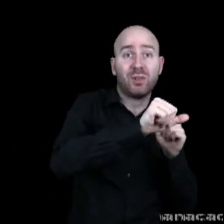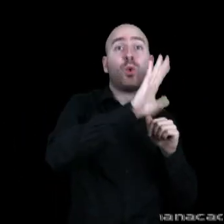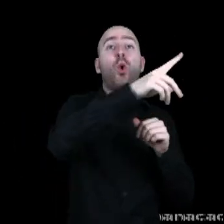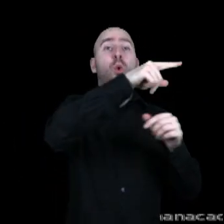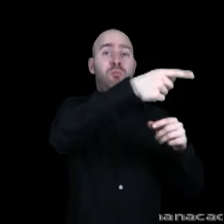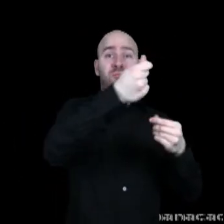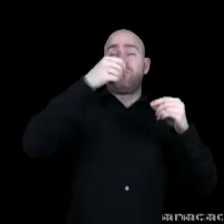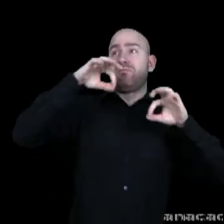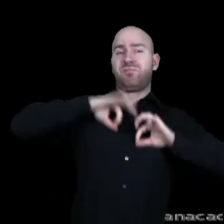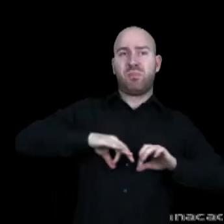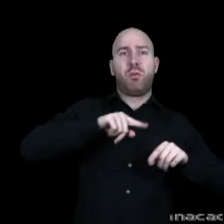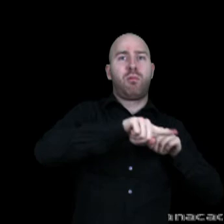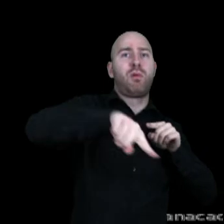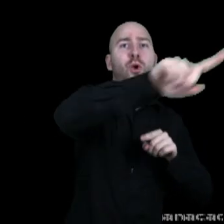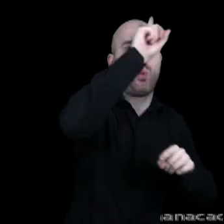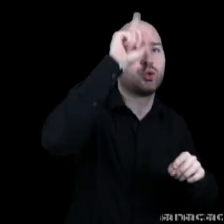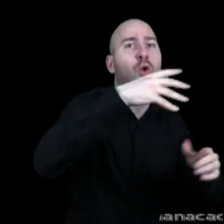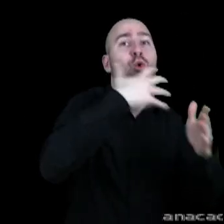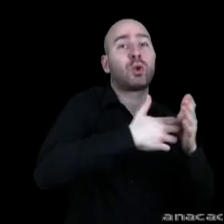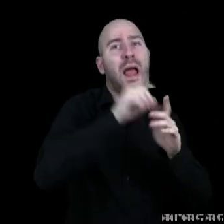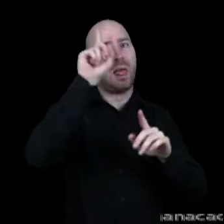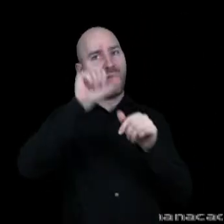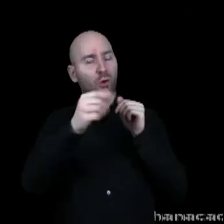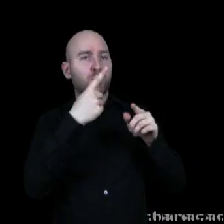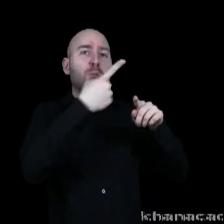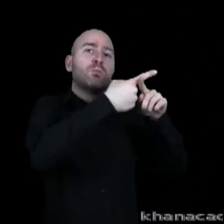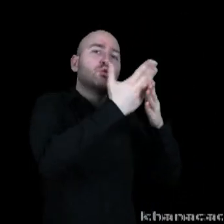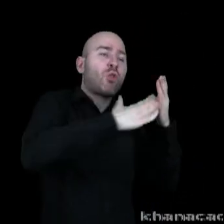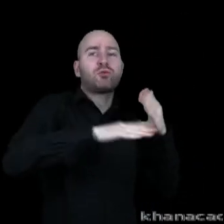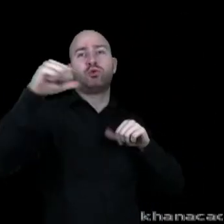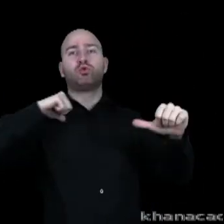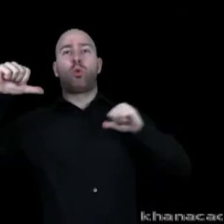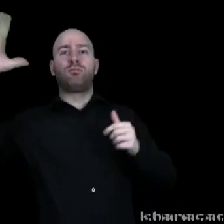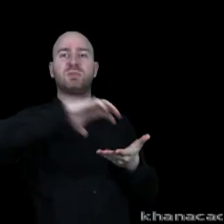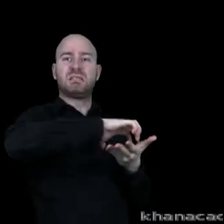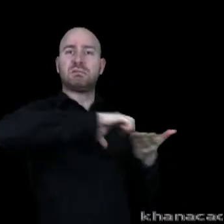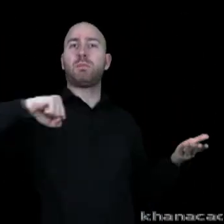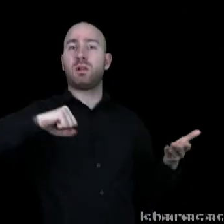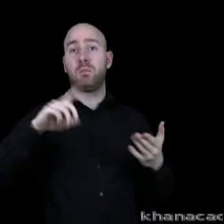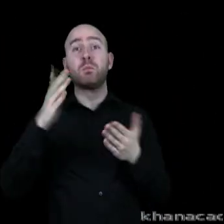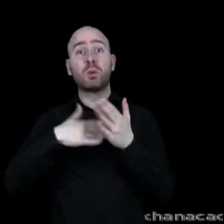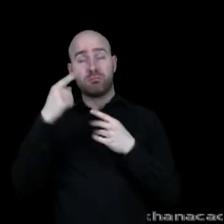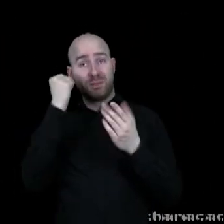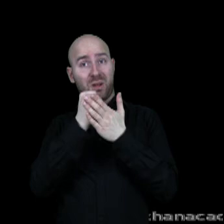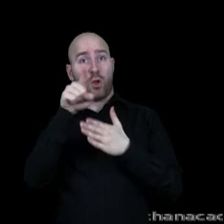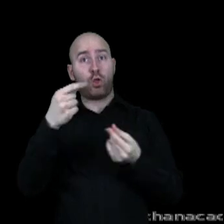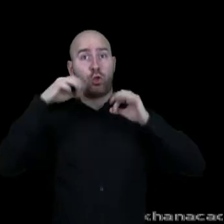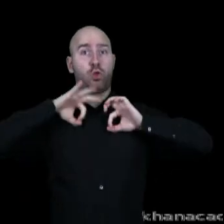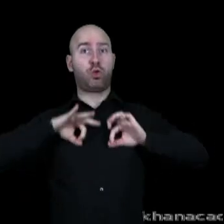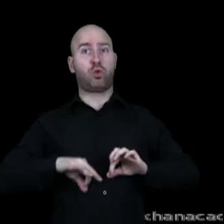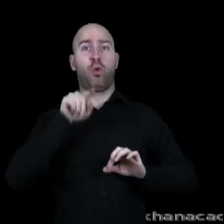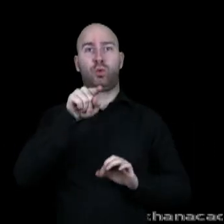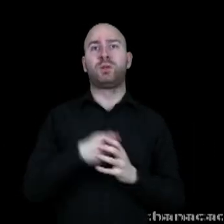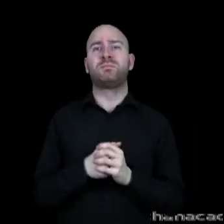więc ten dochód trafia do kieszeni osób czy konsumentów. Część jednak zabiera rząd. Rząd.